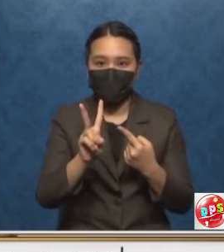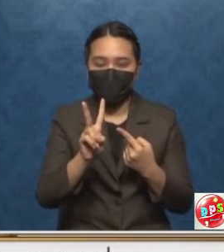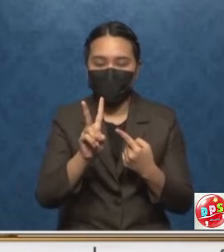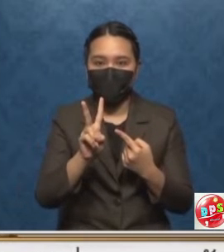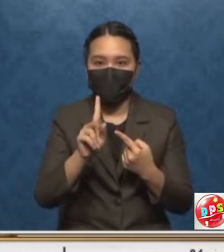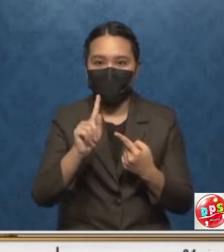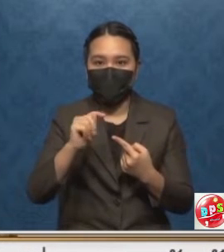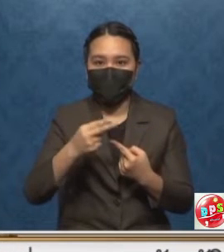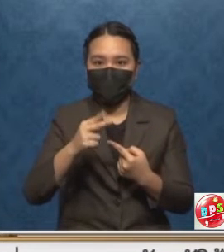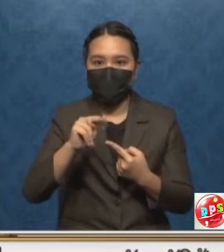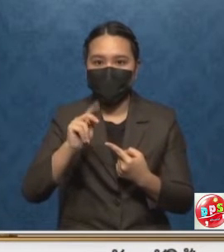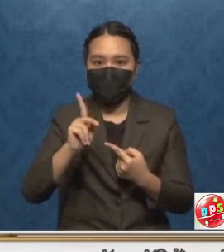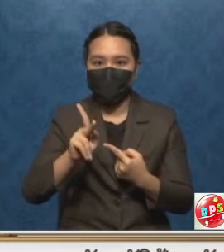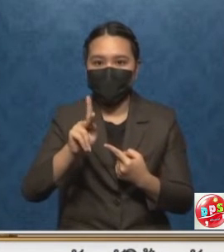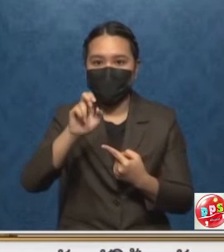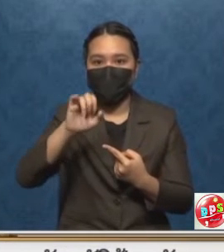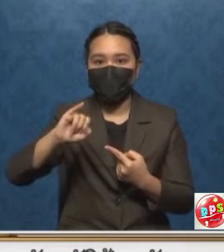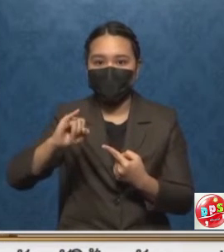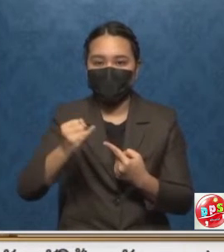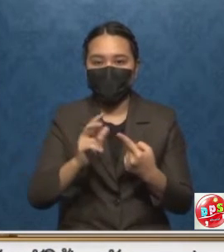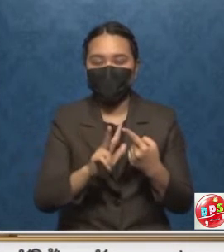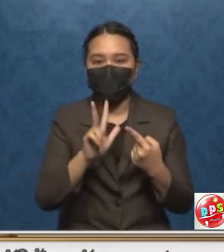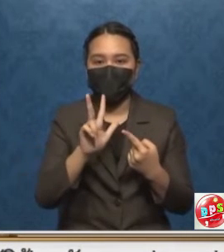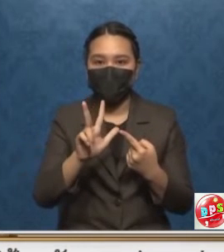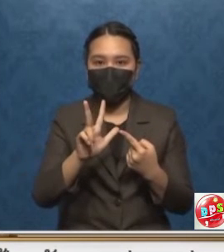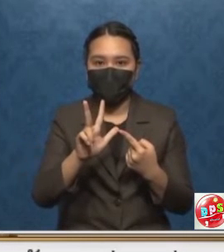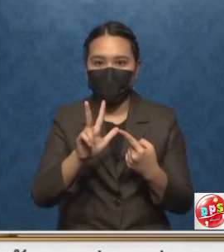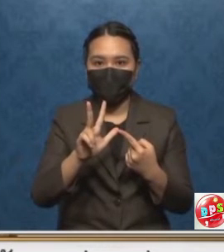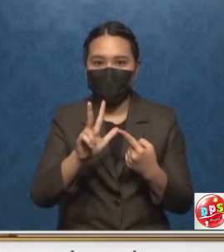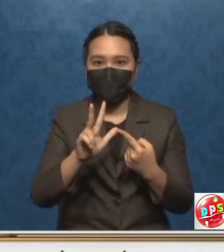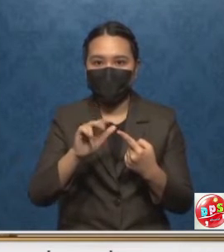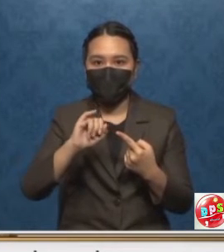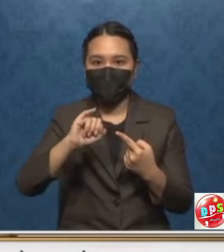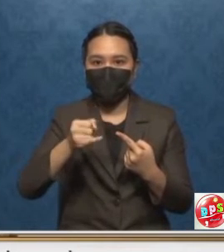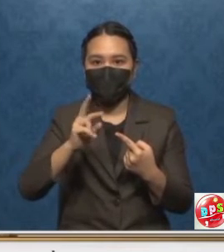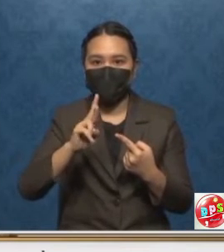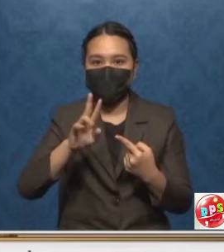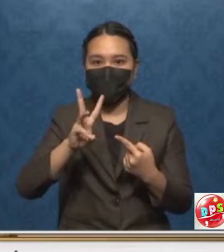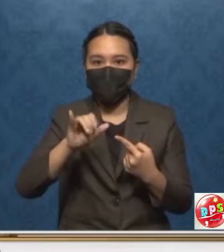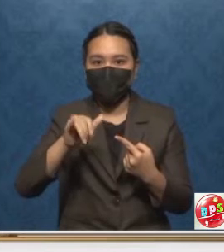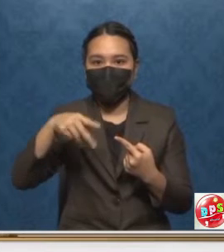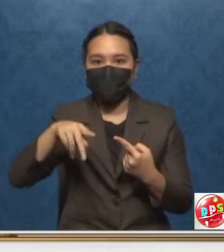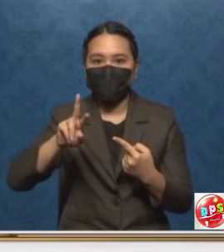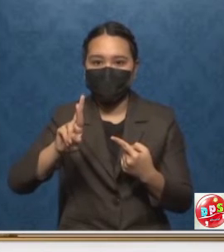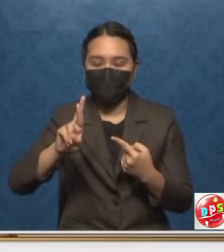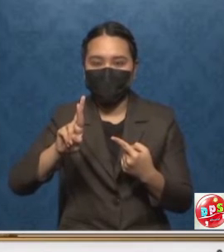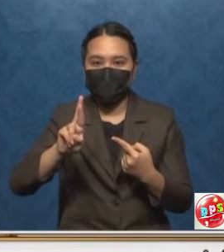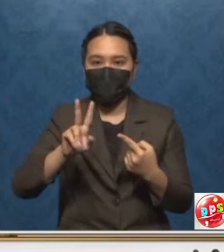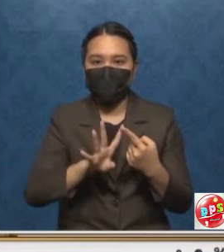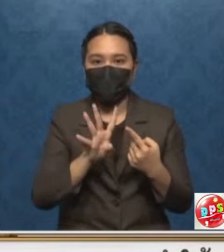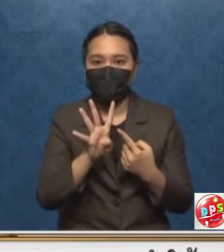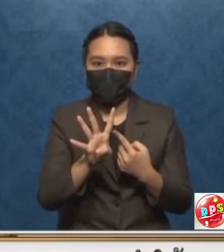้อยตรี ทนกริจ จิตอารีรัฐ3. นางสาวจุรวยพร ภงสาวสีกุล